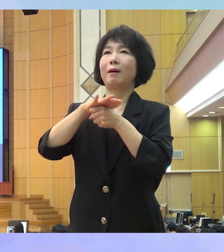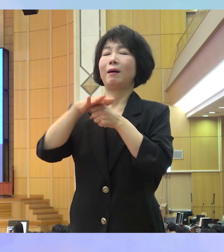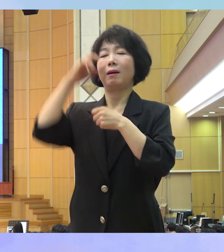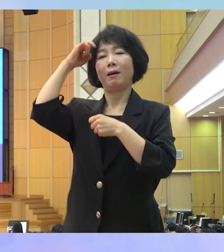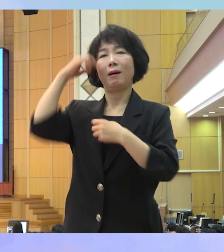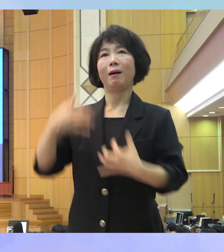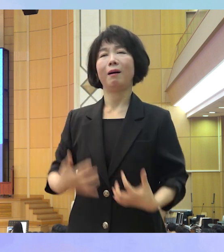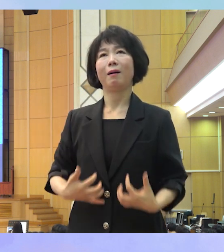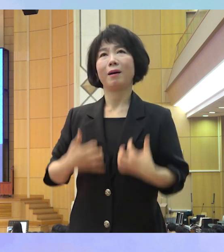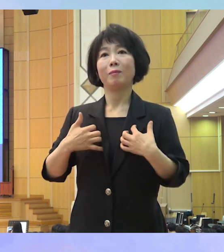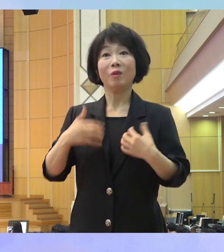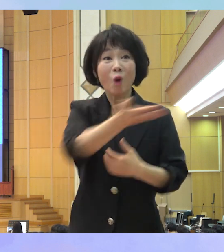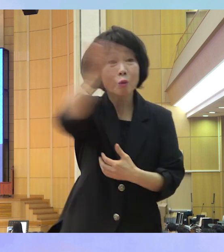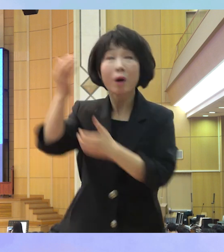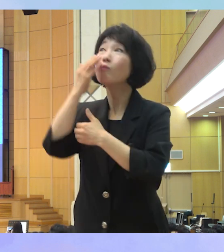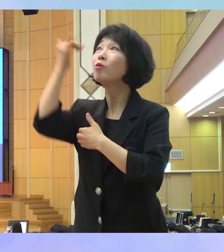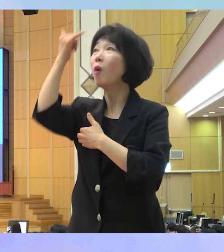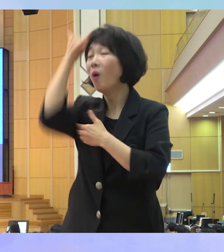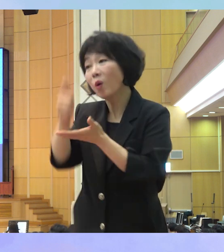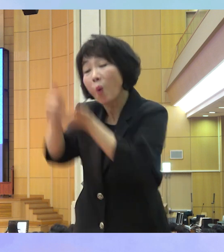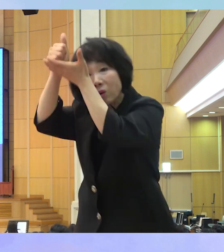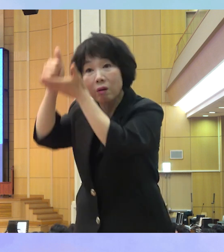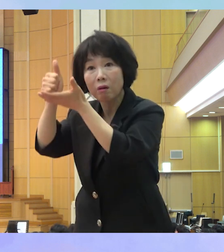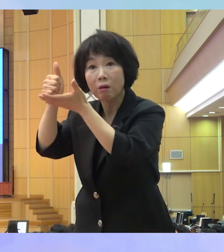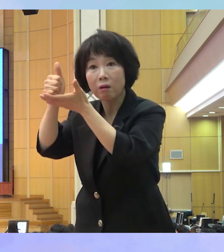우리가 부모님을 공경해야 되는 이유가